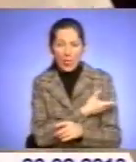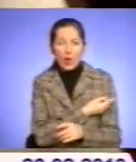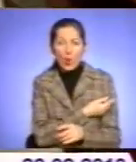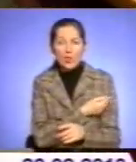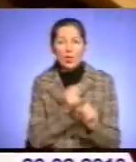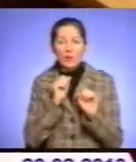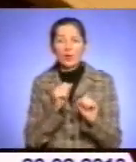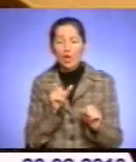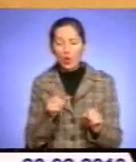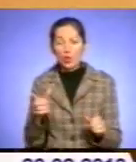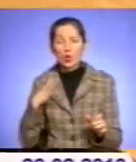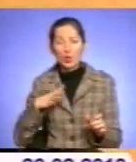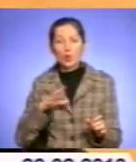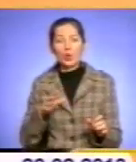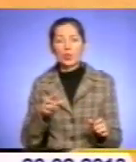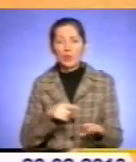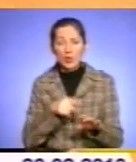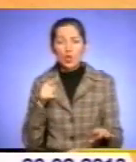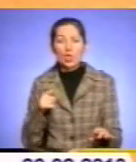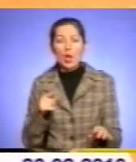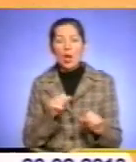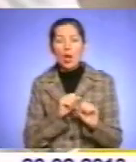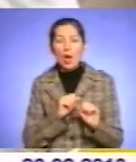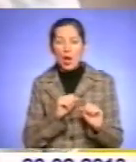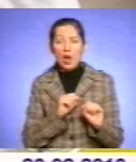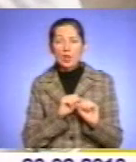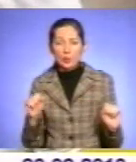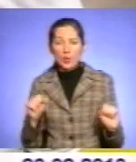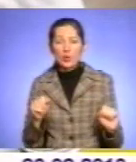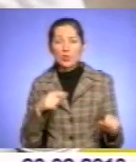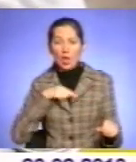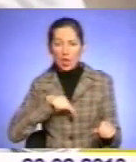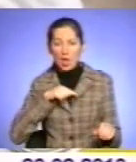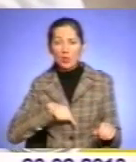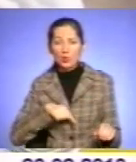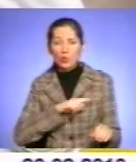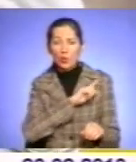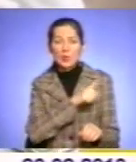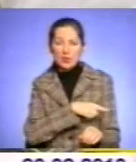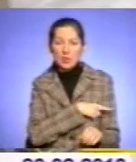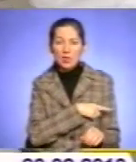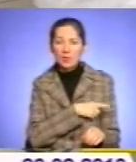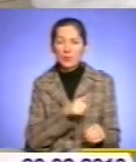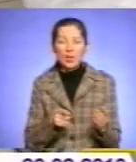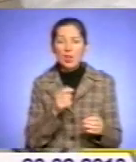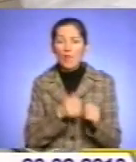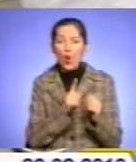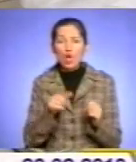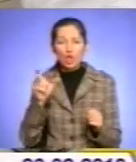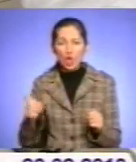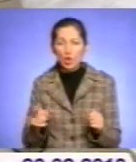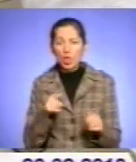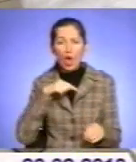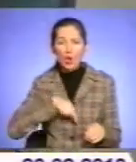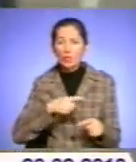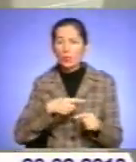покращення настрою, приплив сил. Це обіцяють продавці дурману. Однак мало кому відомо, що у кожної людини організм по-різному реагує на